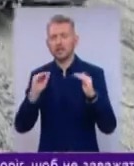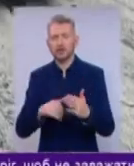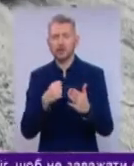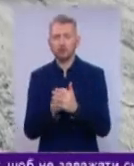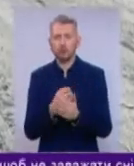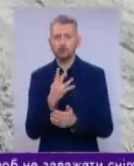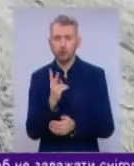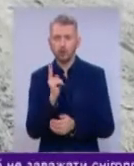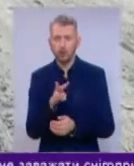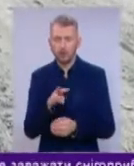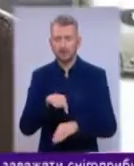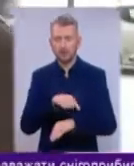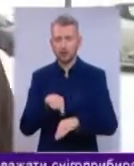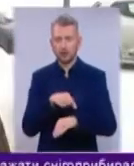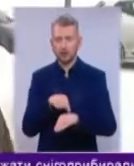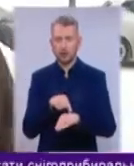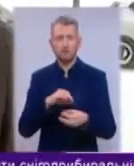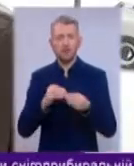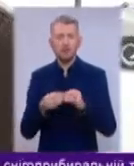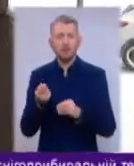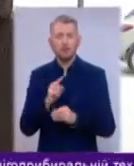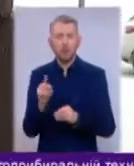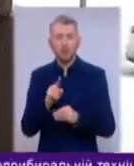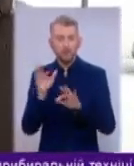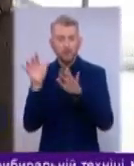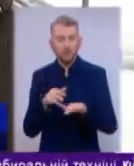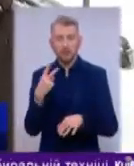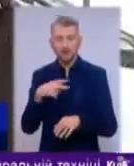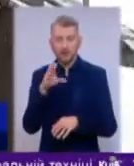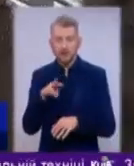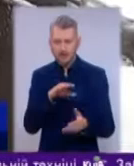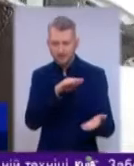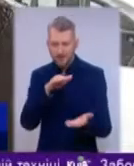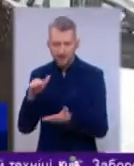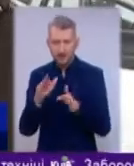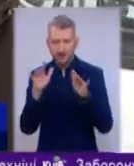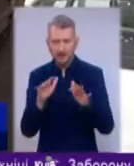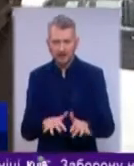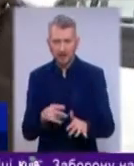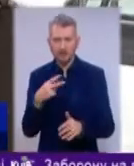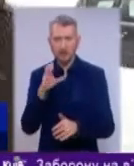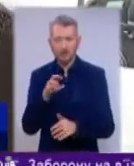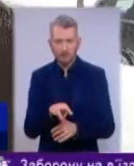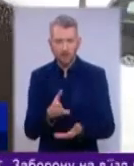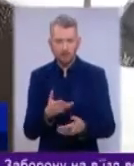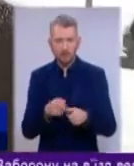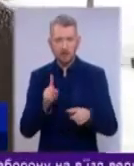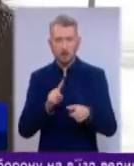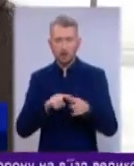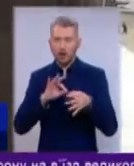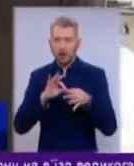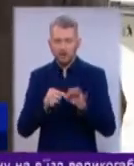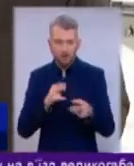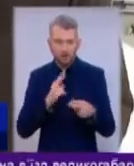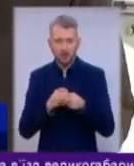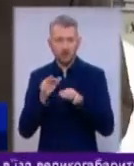4 кілометрів на годину. Проблема в тому, що випало 20 сантиметрів снігу, 20-сантиметровий покров, який ускладнив рухання.